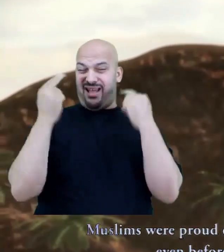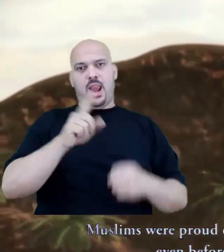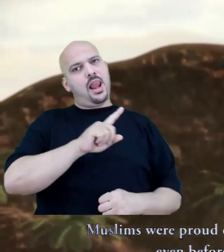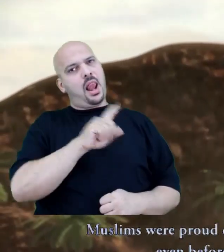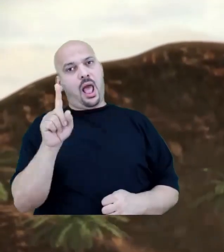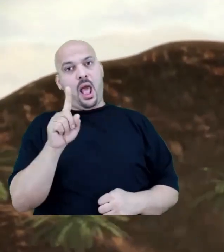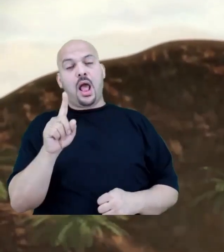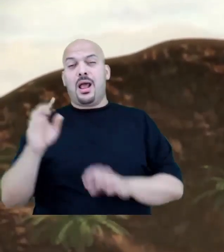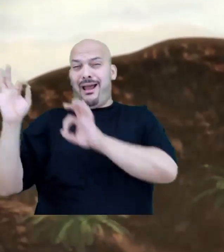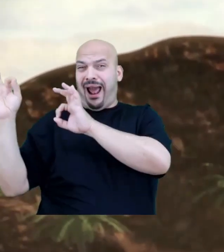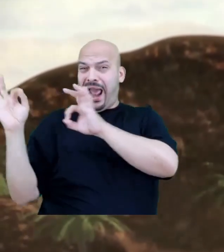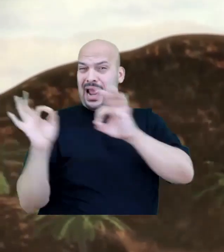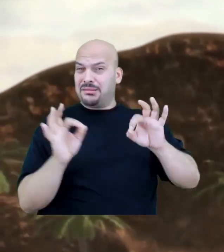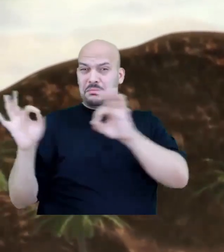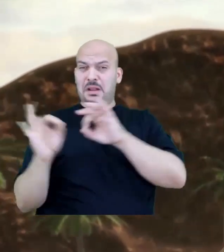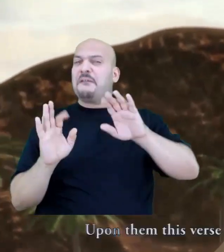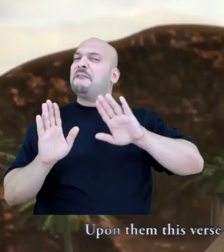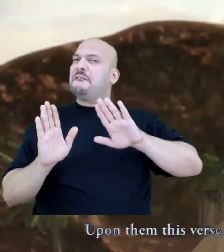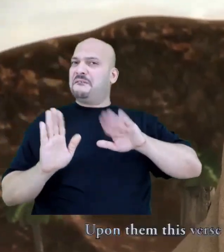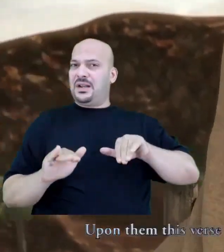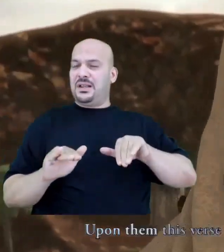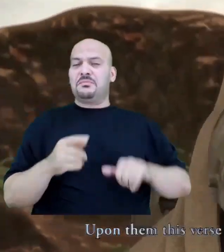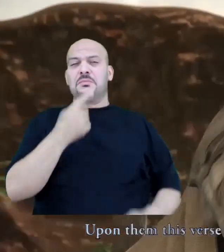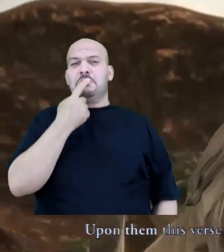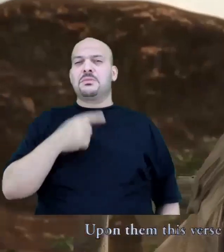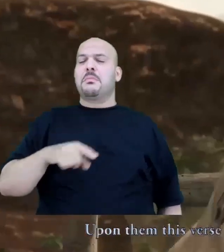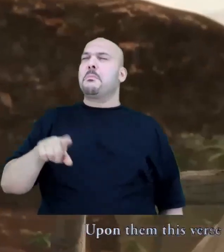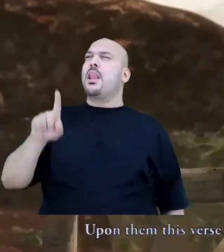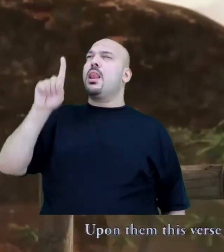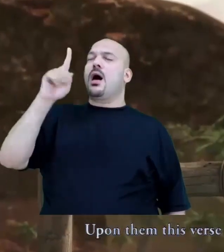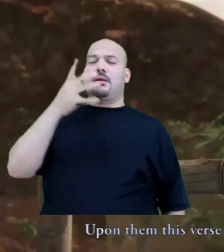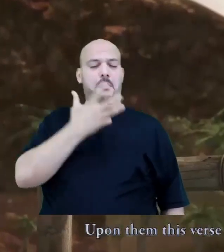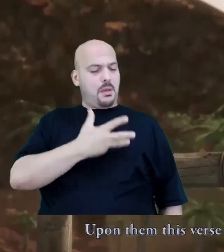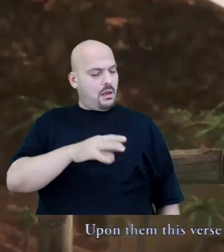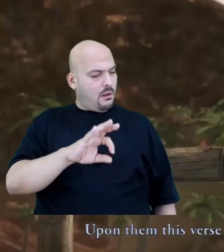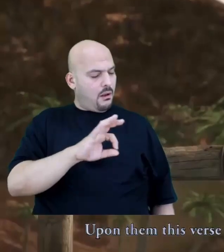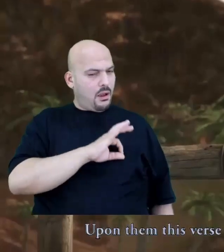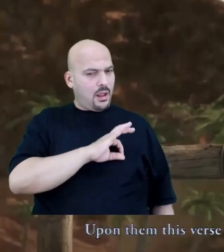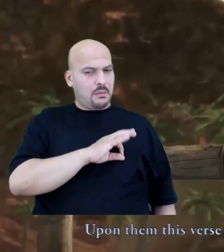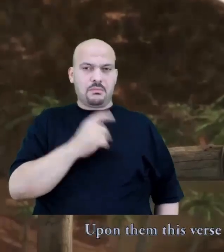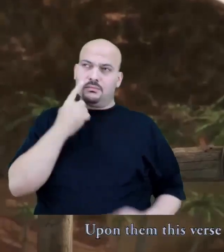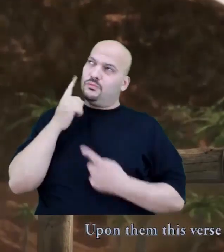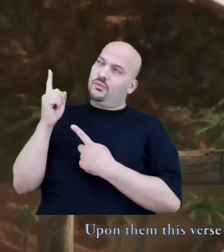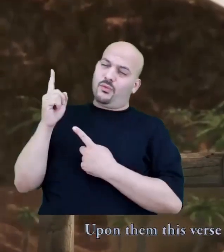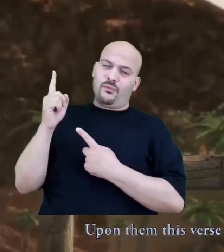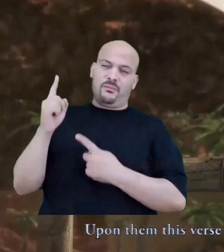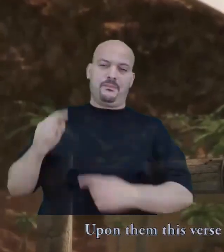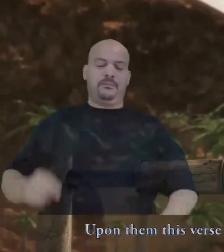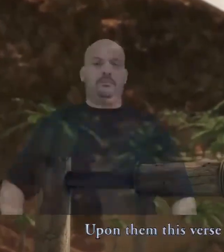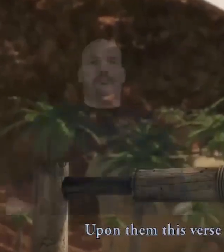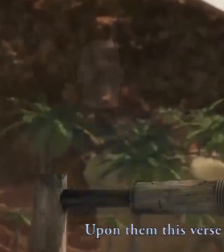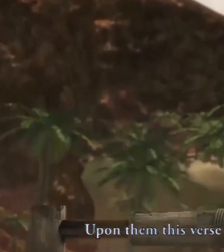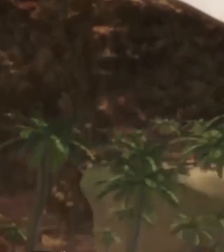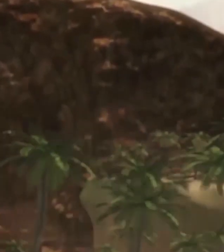الله عليهم. ونزلت الآية الكريمة: بسم الله الرحمن